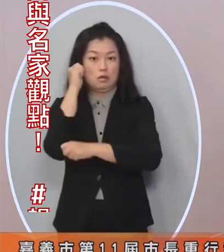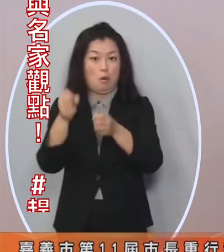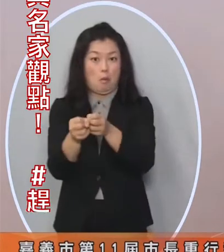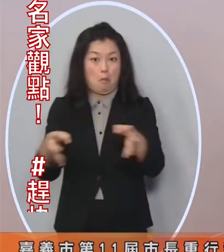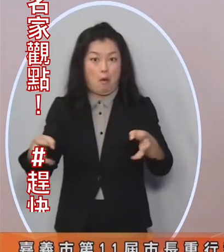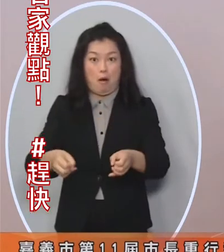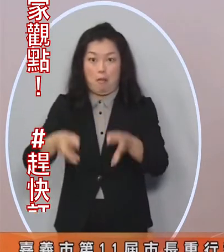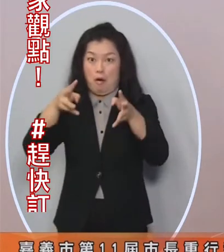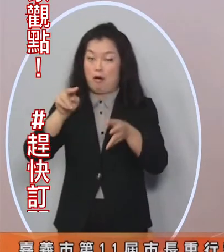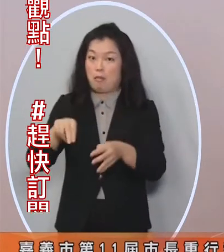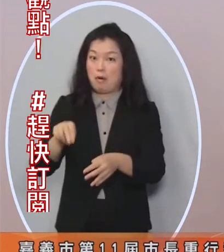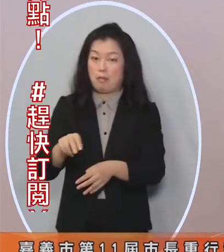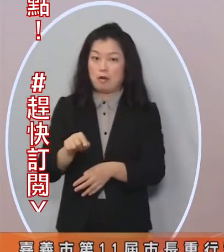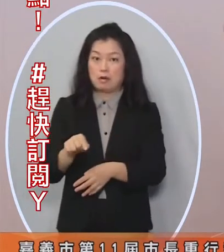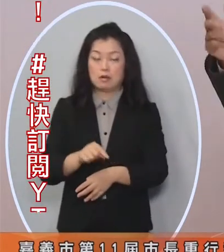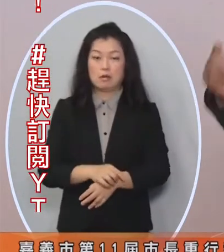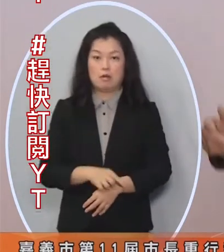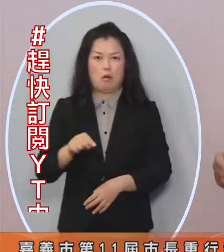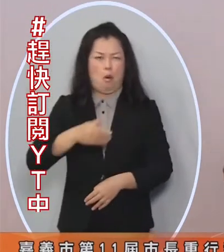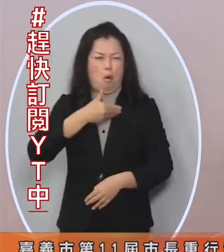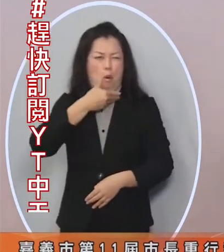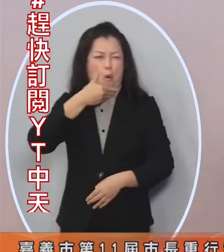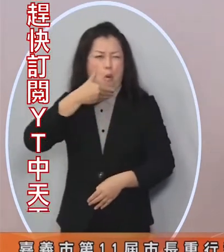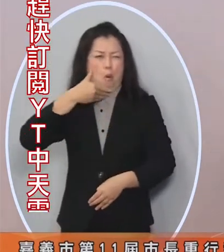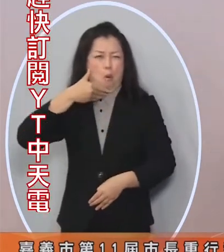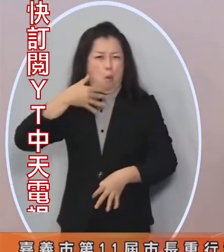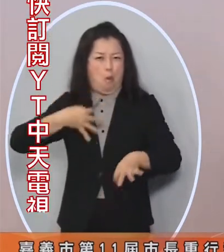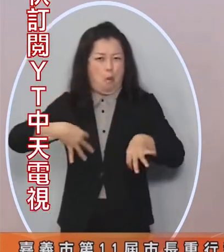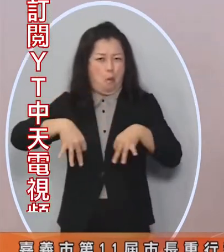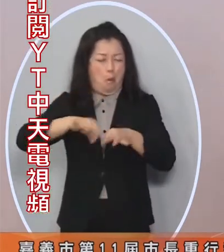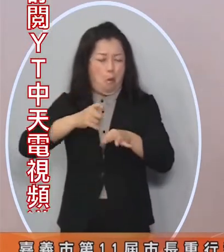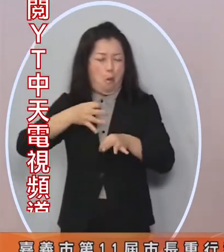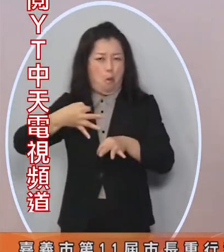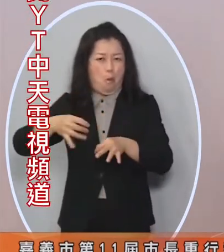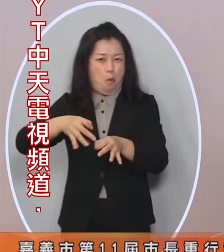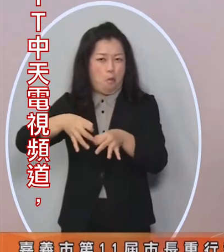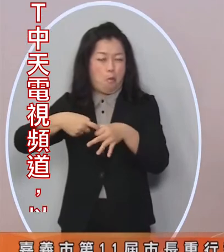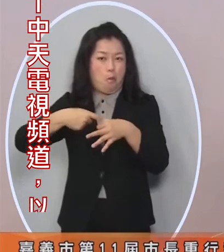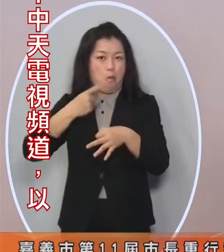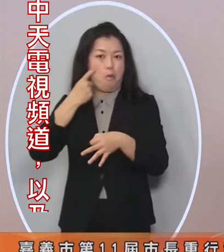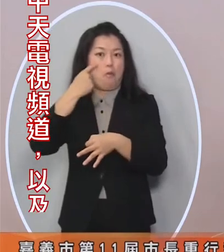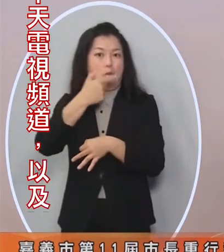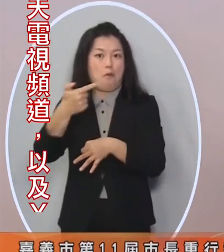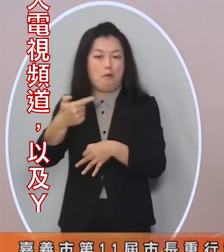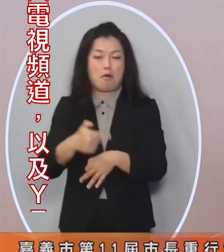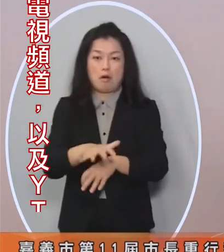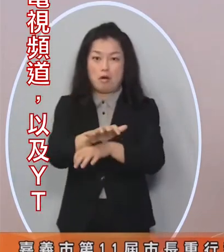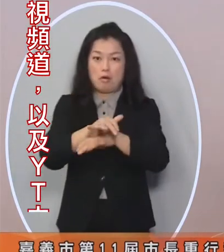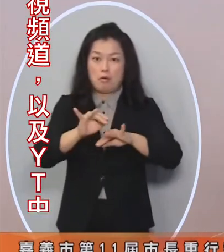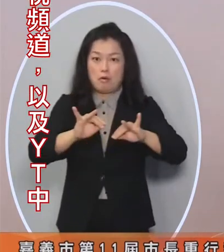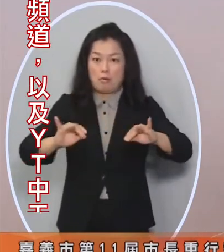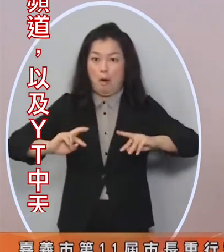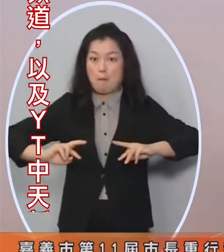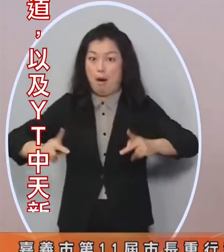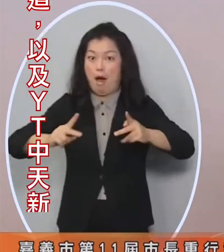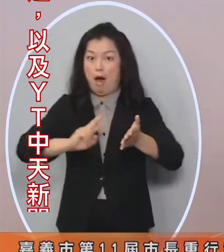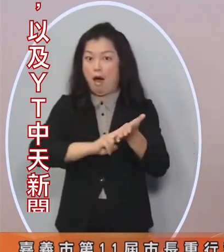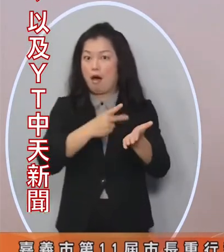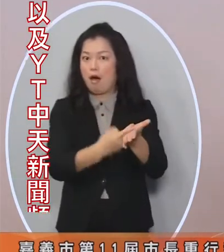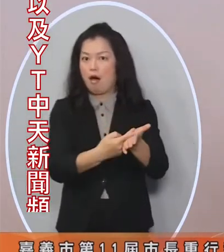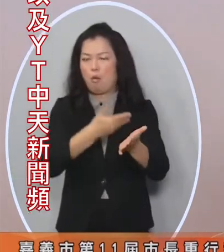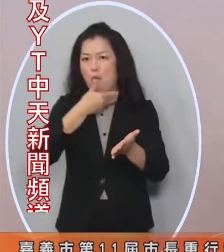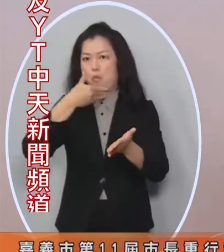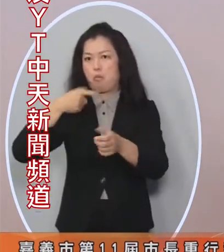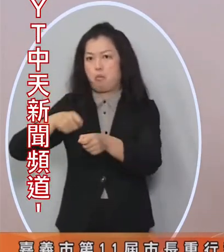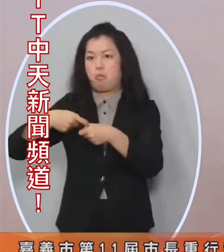迄利益庞大足济啦，吼、哦！迄农地变价利益嘛足大个，啊，